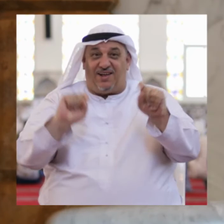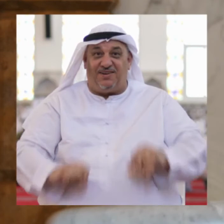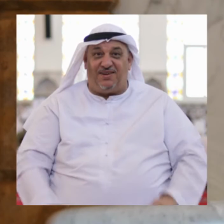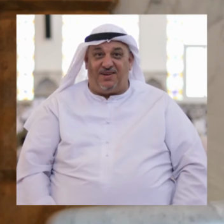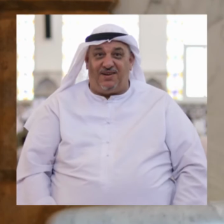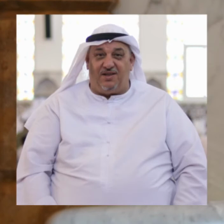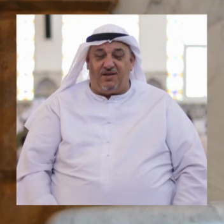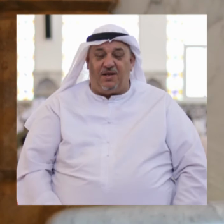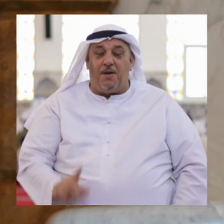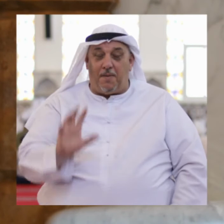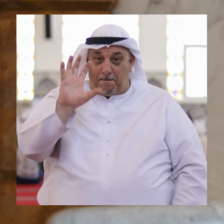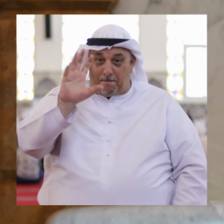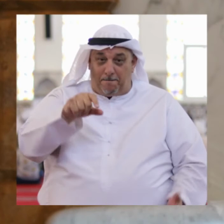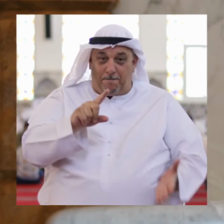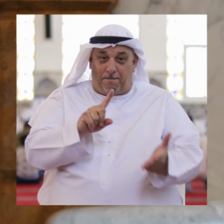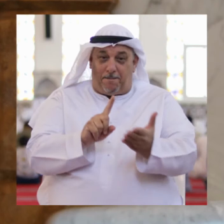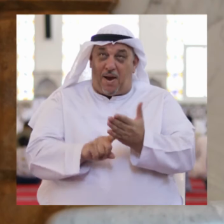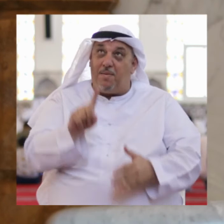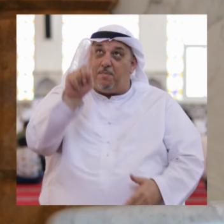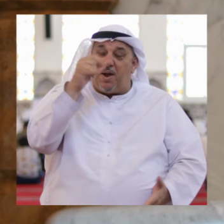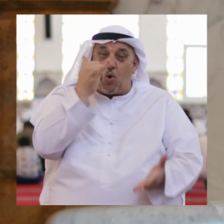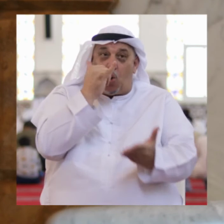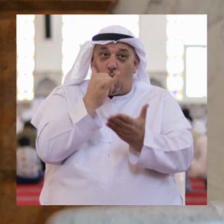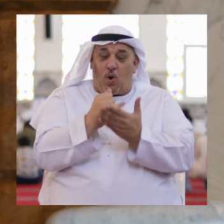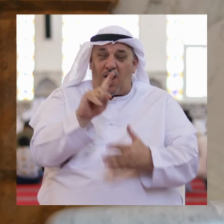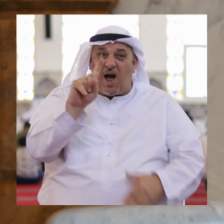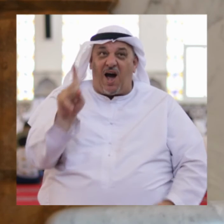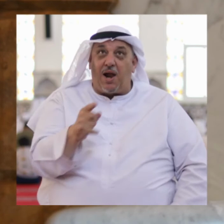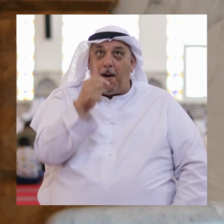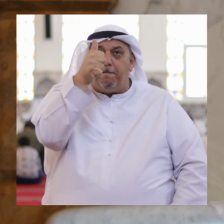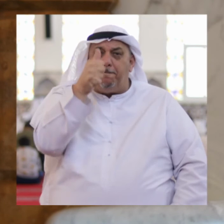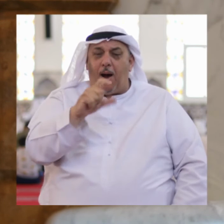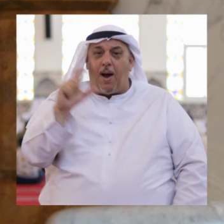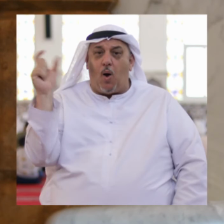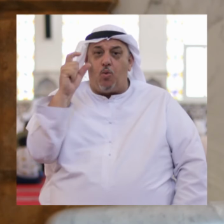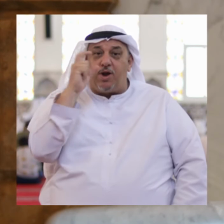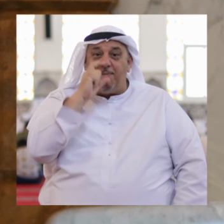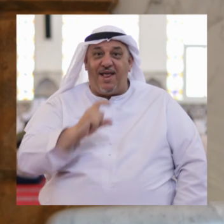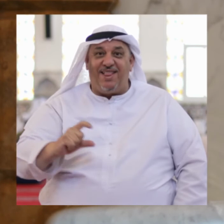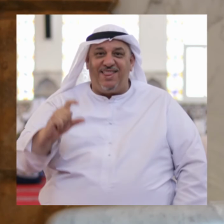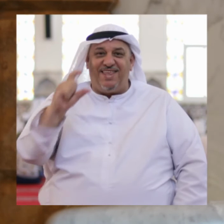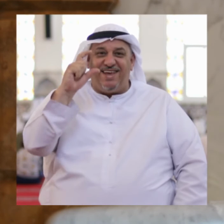اراضينا بك ربا وبالاسلام دينا